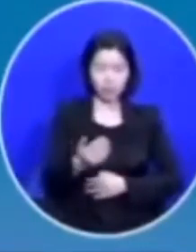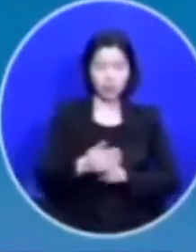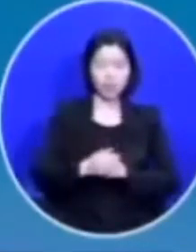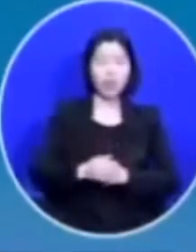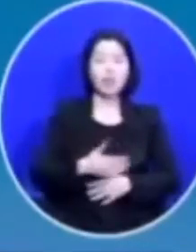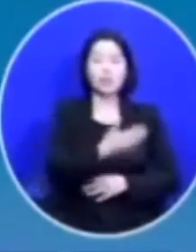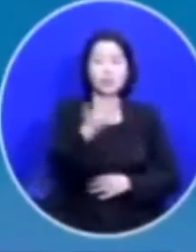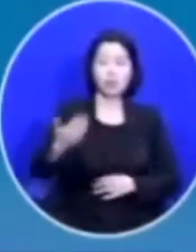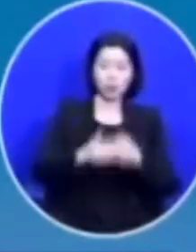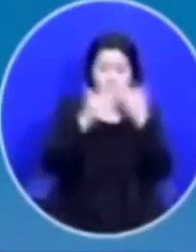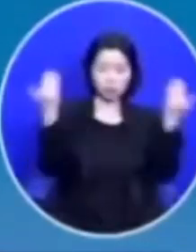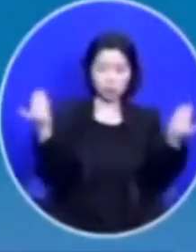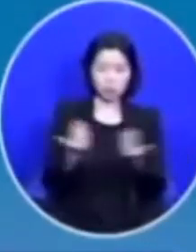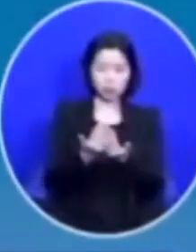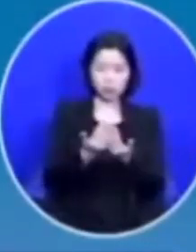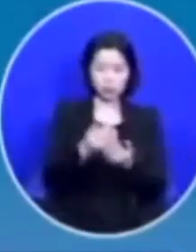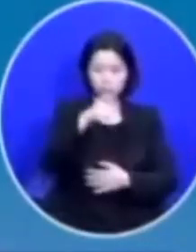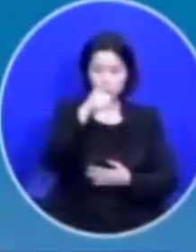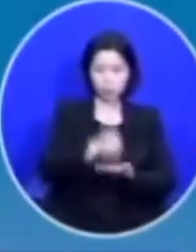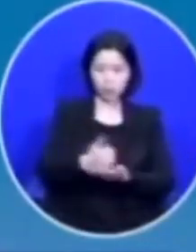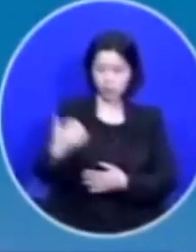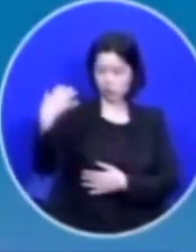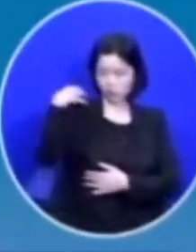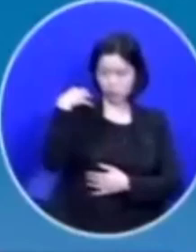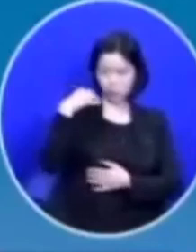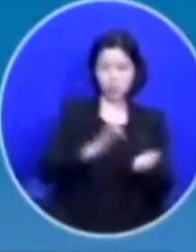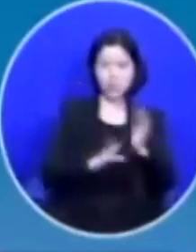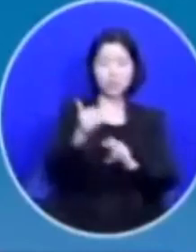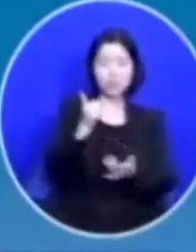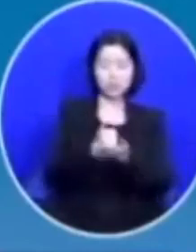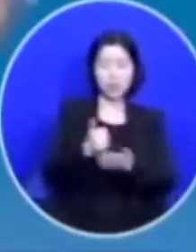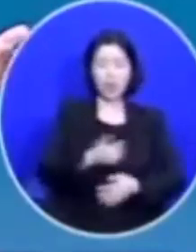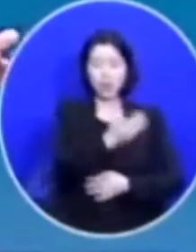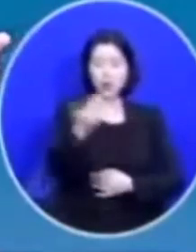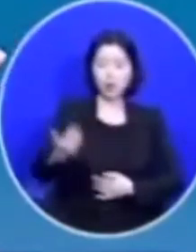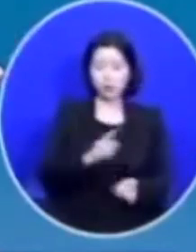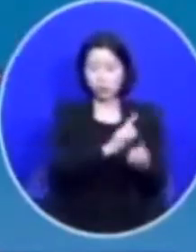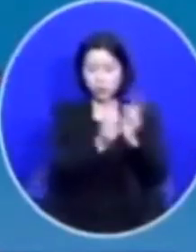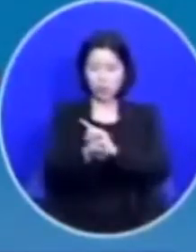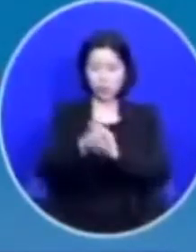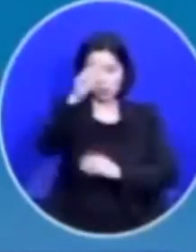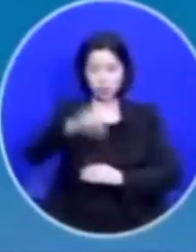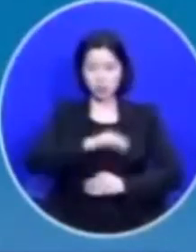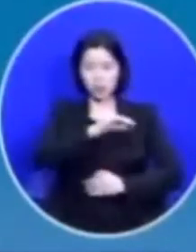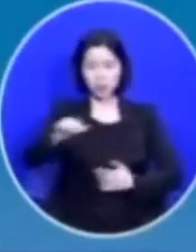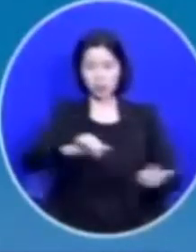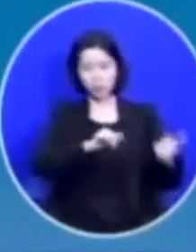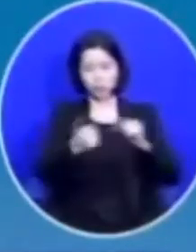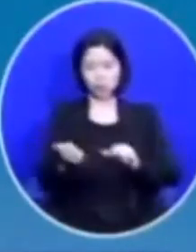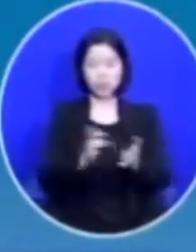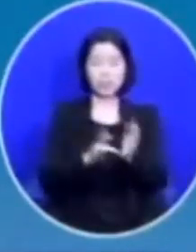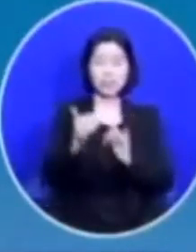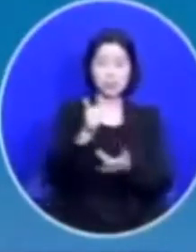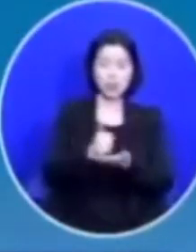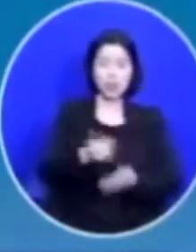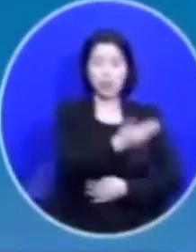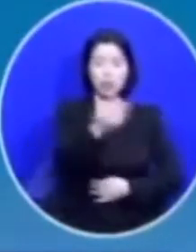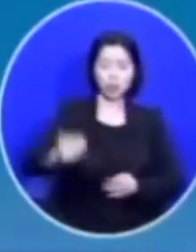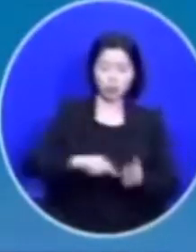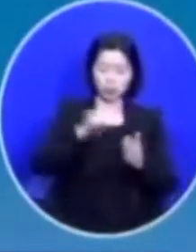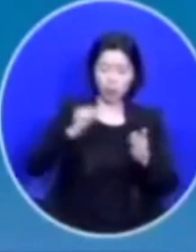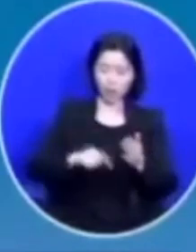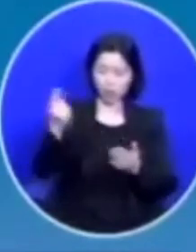여러분의 모든 죄를 짊어진 주님 여러분을 대신해서 십자가에 죽으신 주님 그리고 여러분 안에 오신